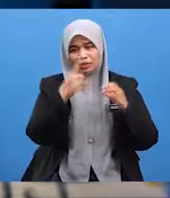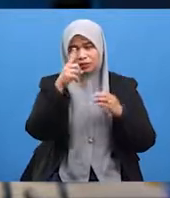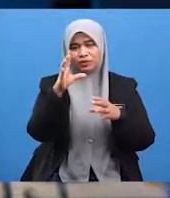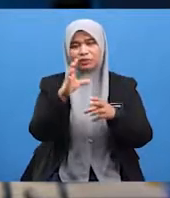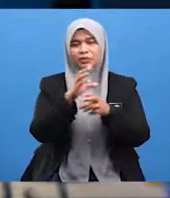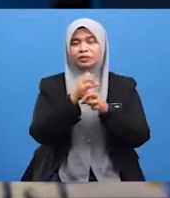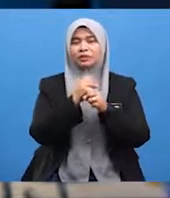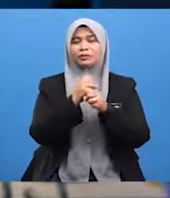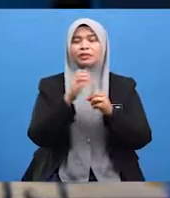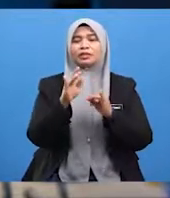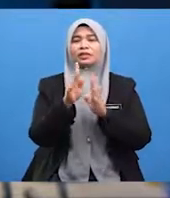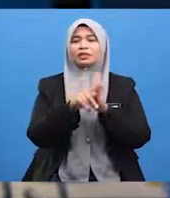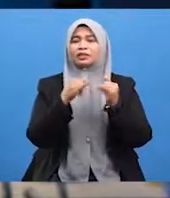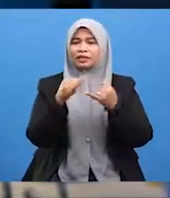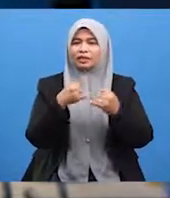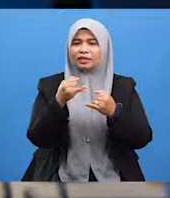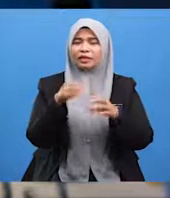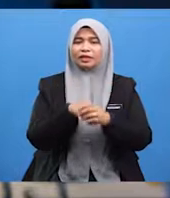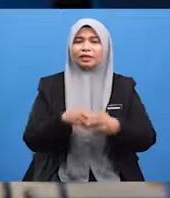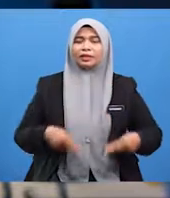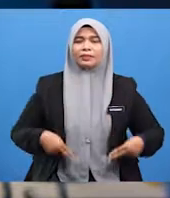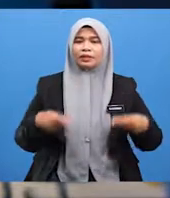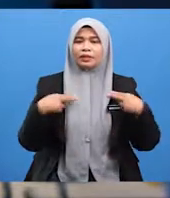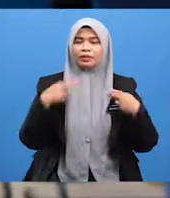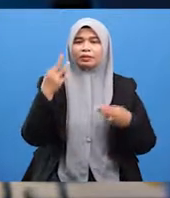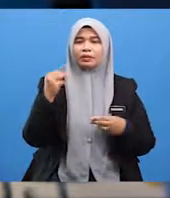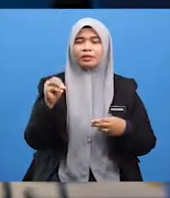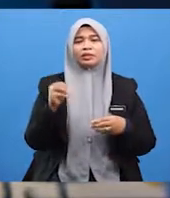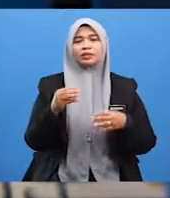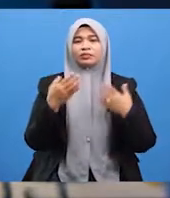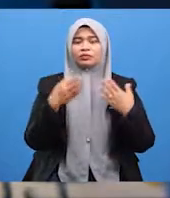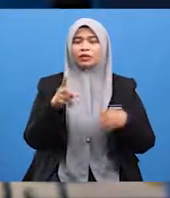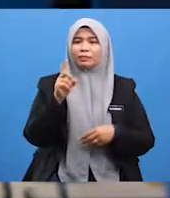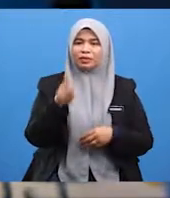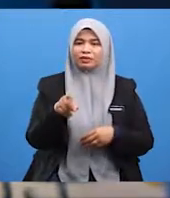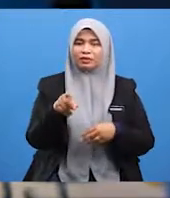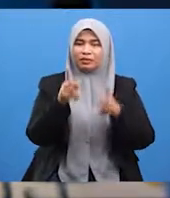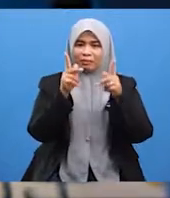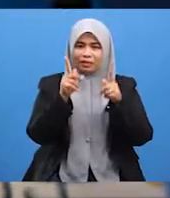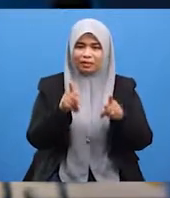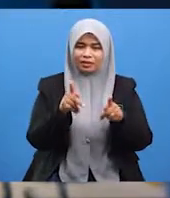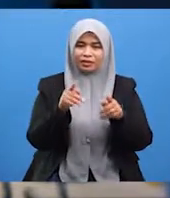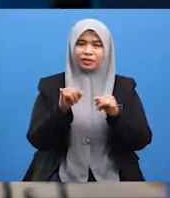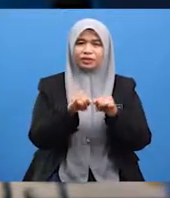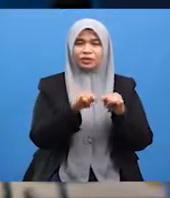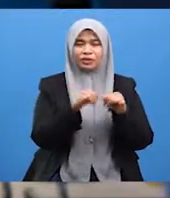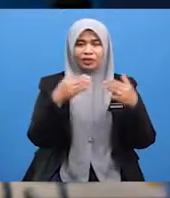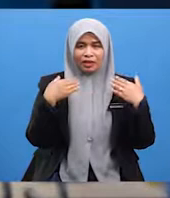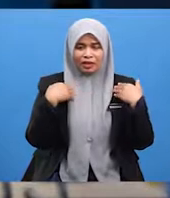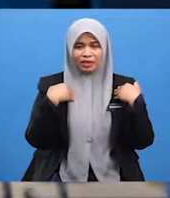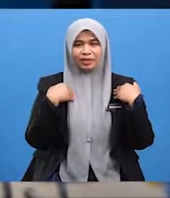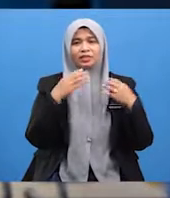mencapai kejayaan dalam hidup mereka. Sudah pasti, pelajar sekalian pun mempunyai